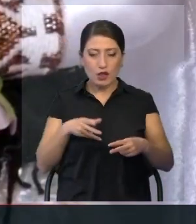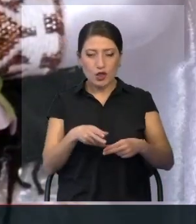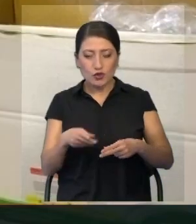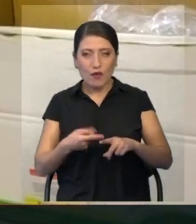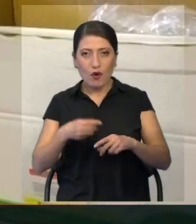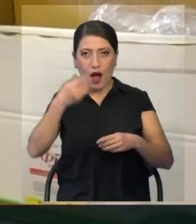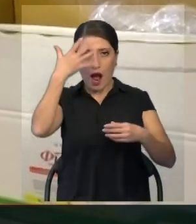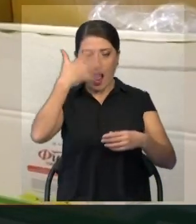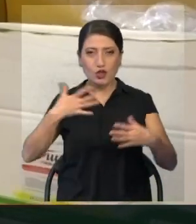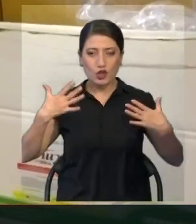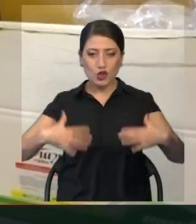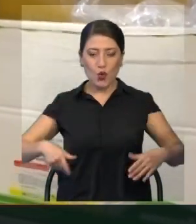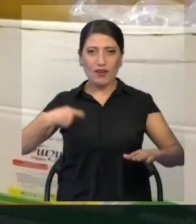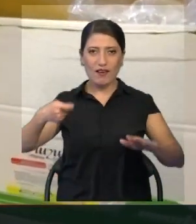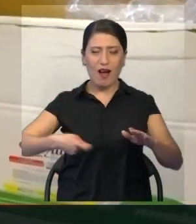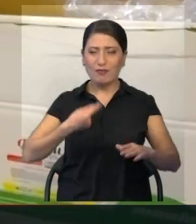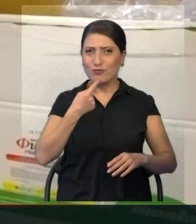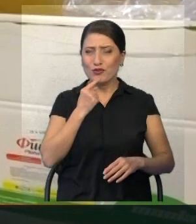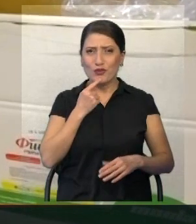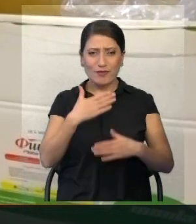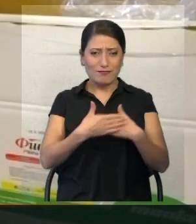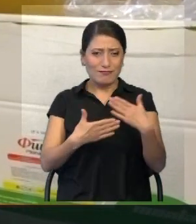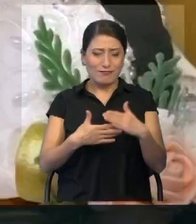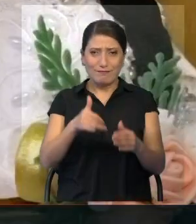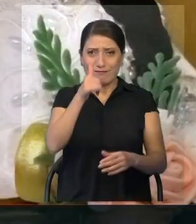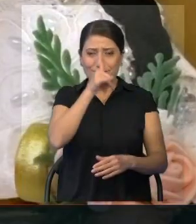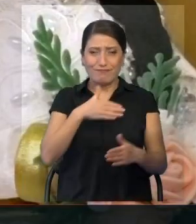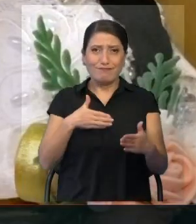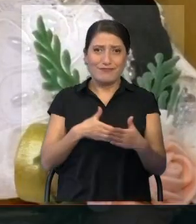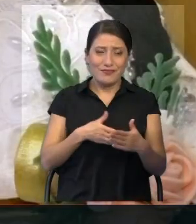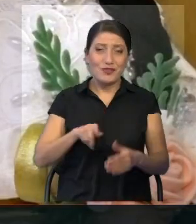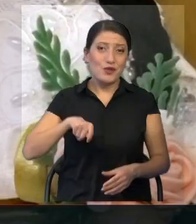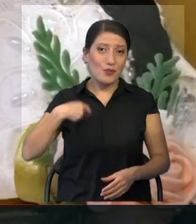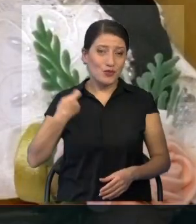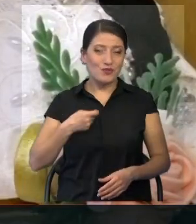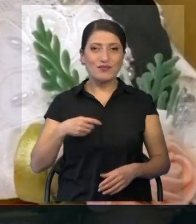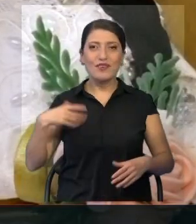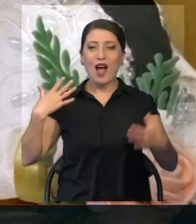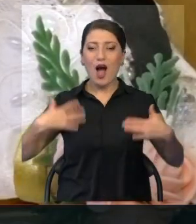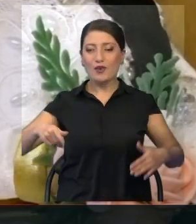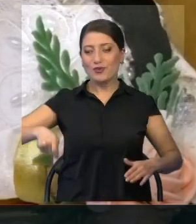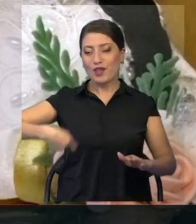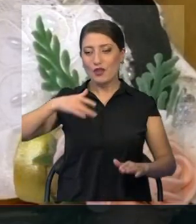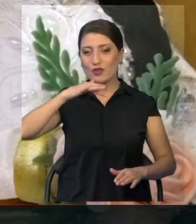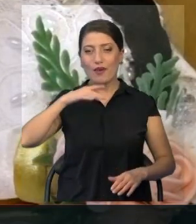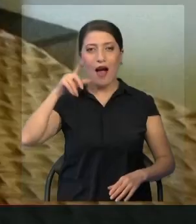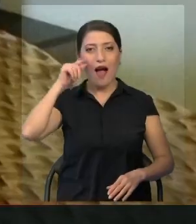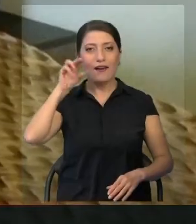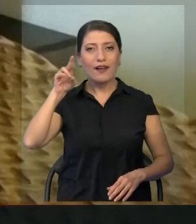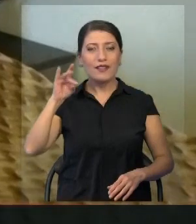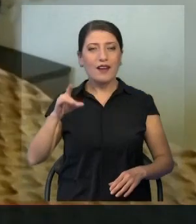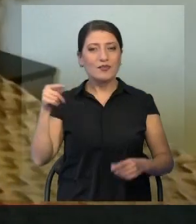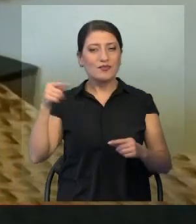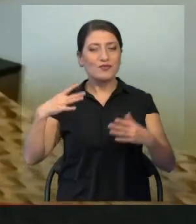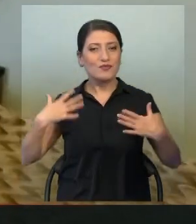կարեմ։ Ձերս չի գնում կտրտեմ այդ շորերը։ Ափսոսում եմ։ Հագուստները կարելու ժամանակ հայկական տարածներ է